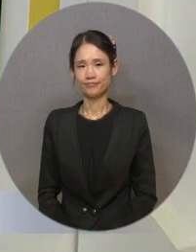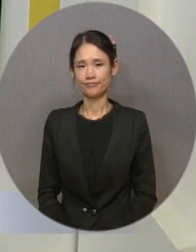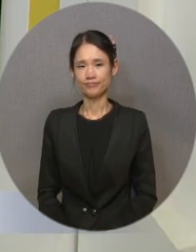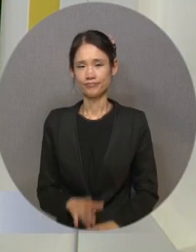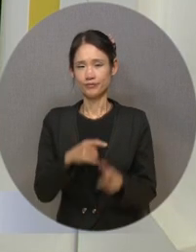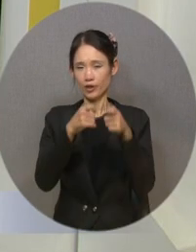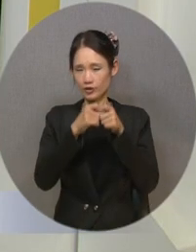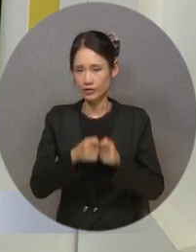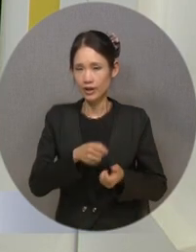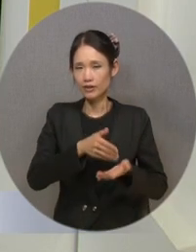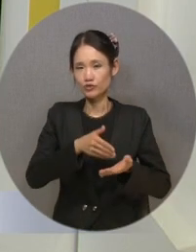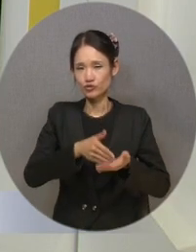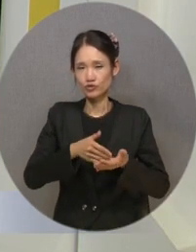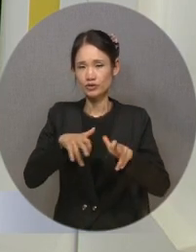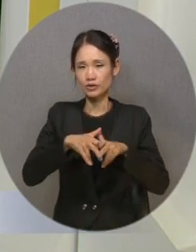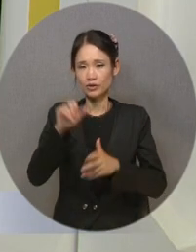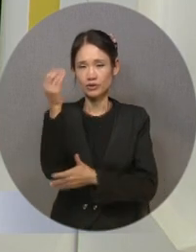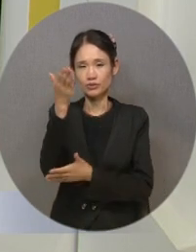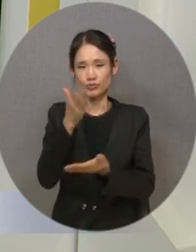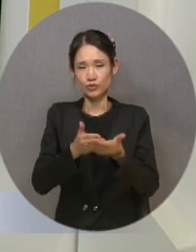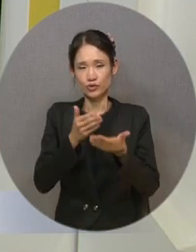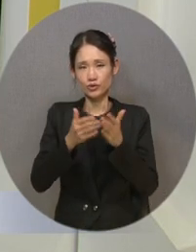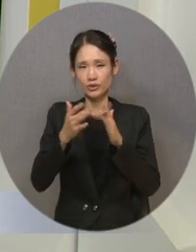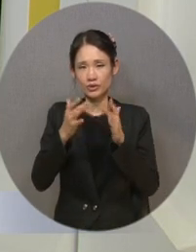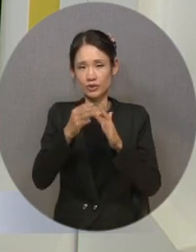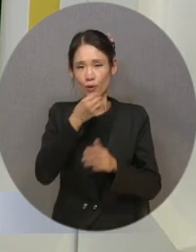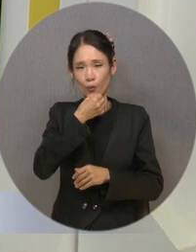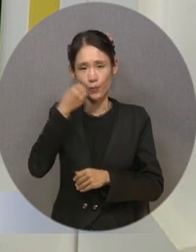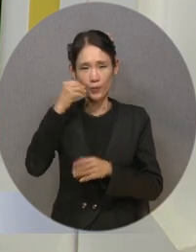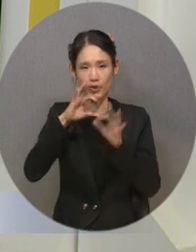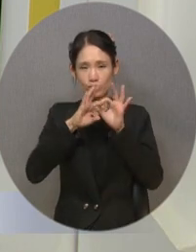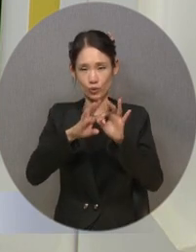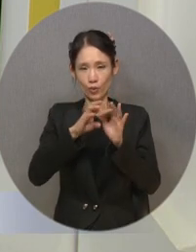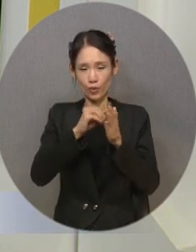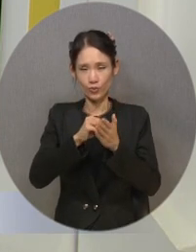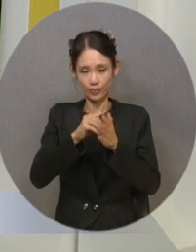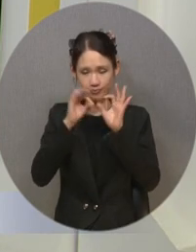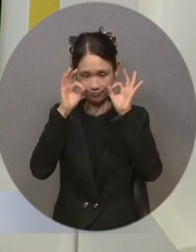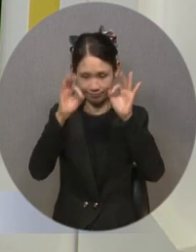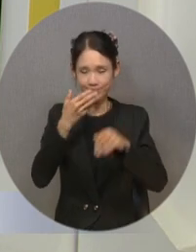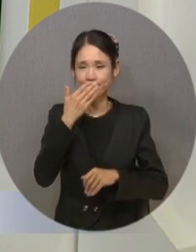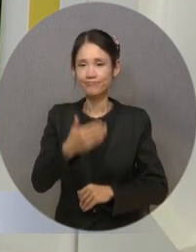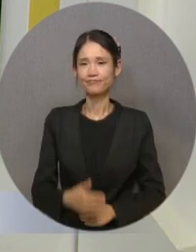더 자세한 뉴스는 장애인 신문과 웰페어뉴스 홈페이지를 통해 확인할 수 있습니다